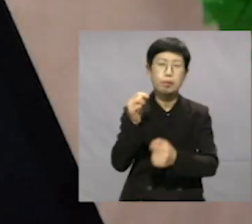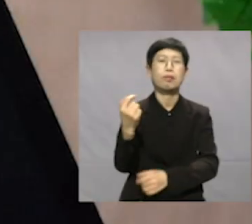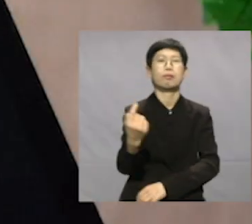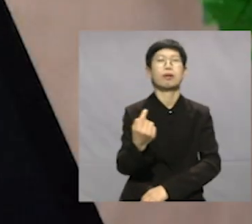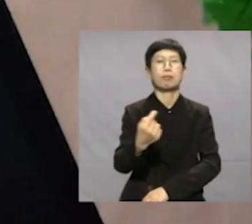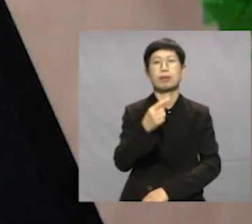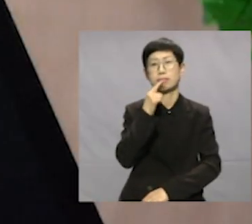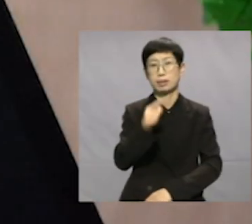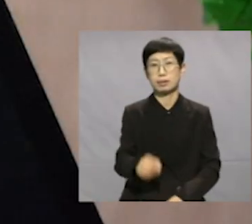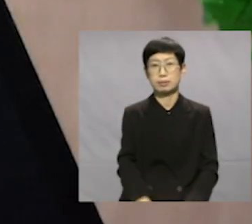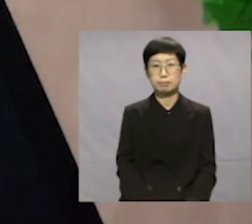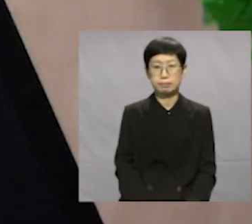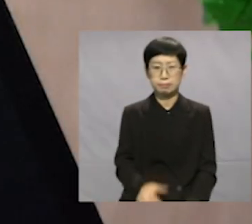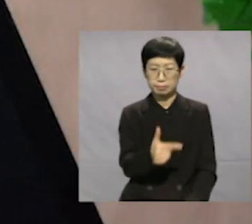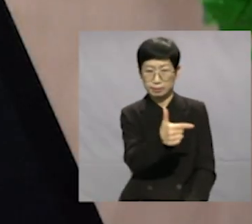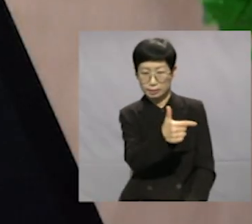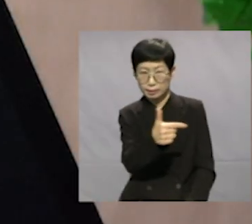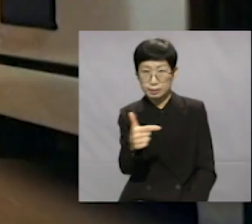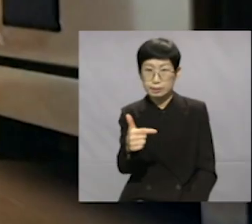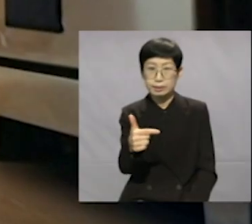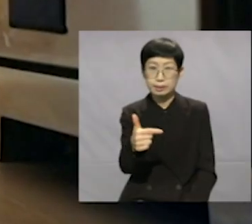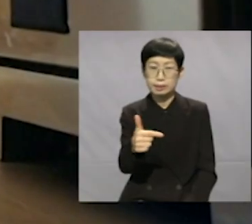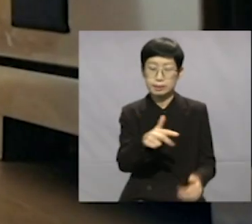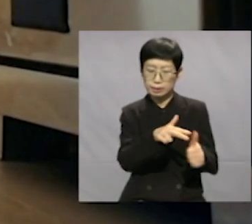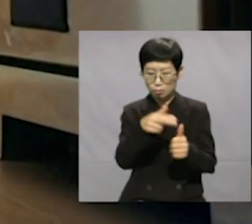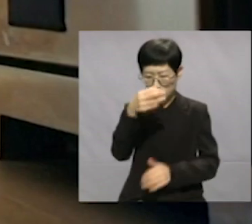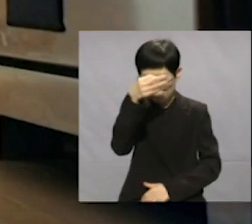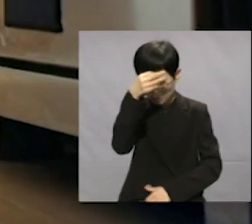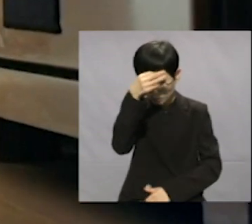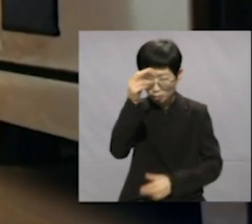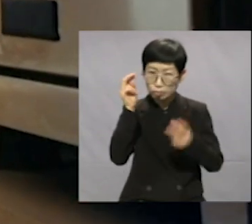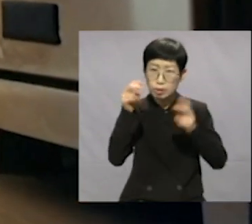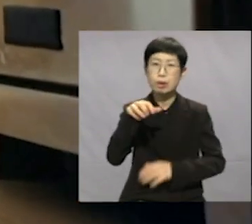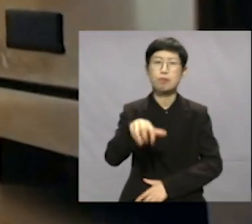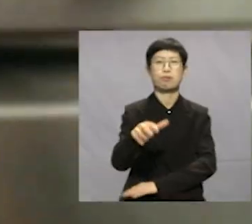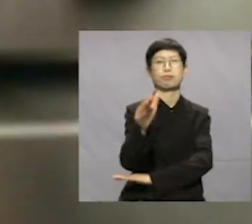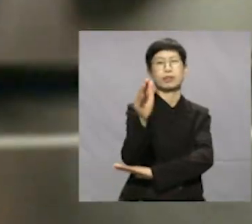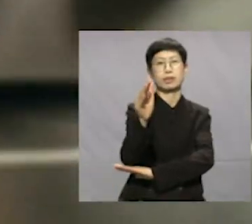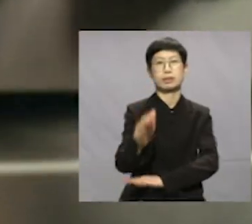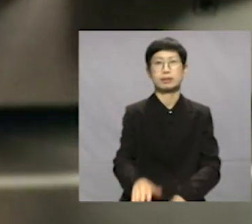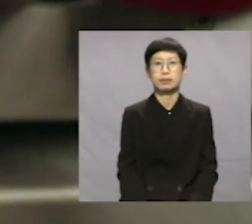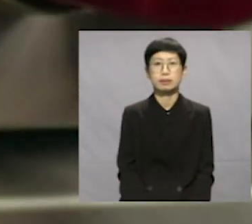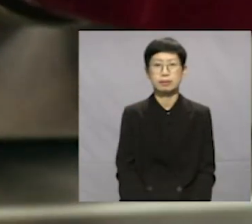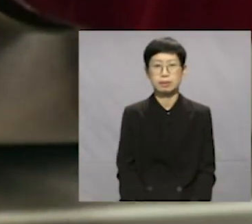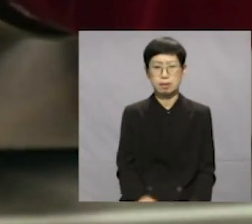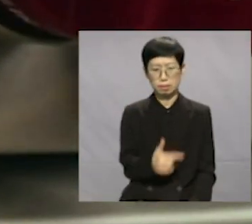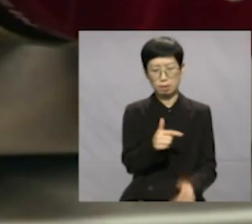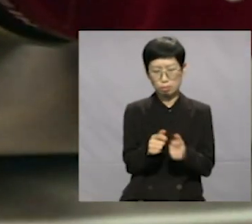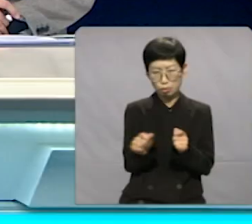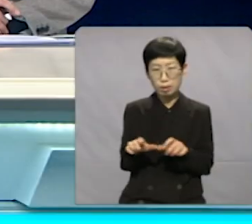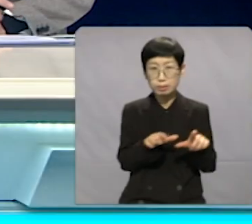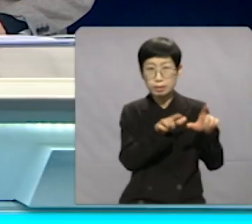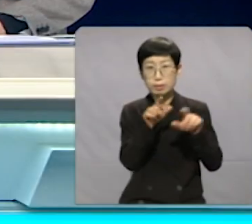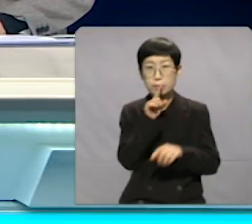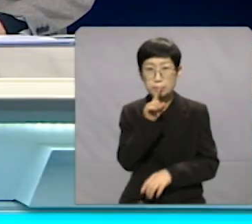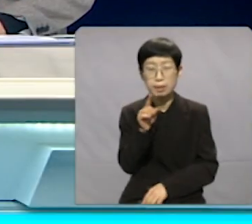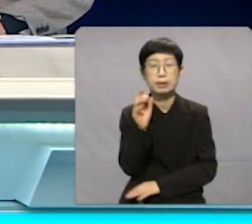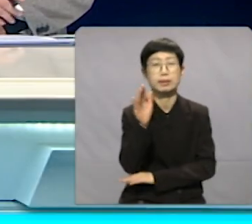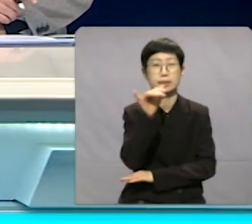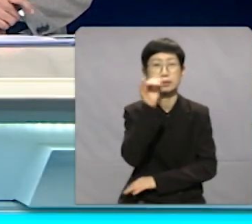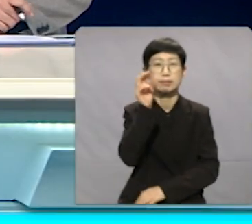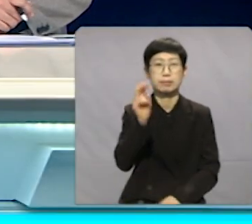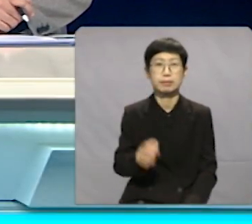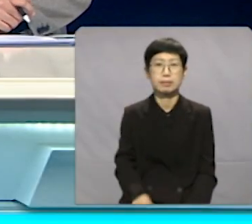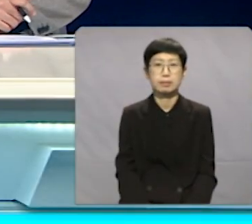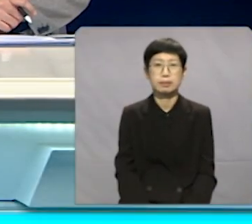그 빅테크의 그 선두주자들은 얘기를 하고 있는 겁니다. 너무 오래 살았다 이렇게 생각하시는 분들도 많으실 것 같은데, 근데